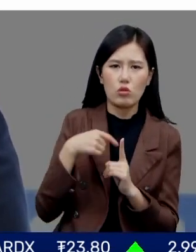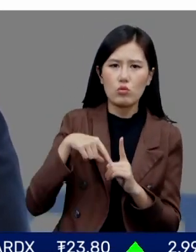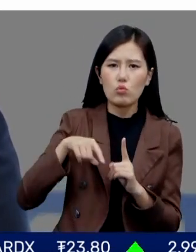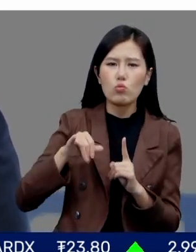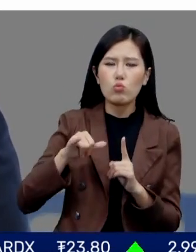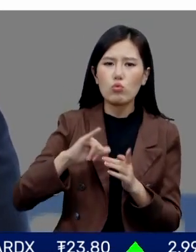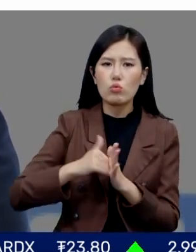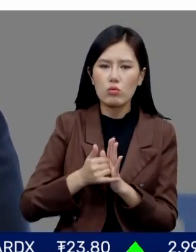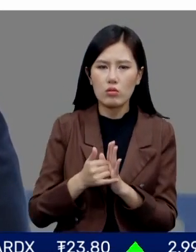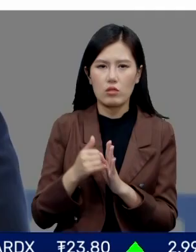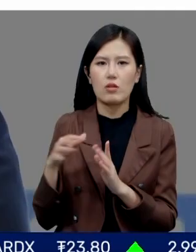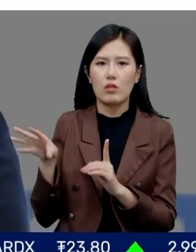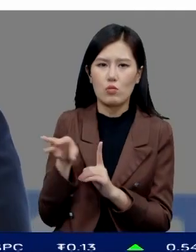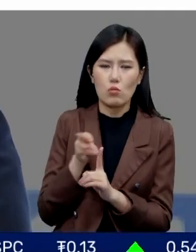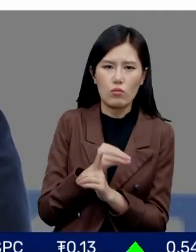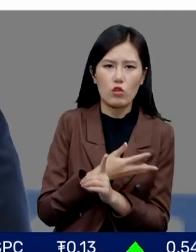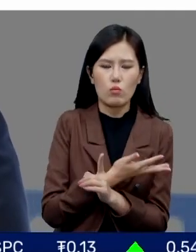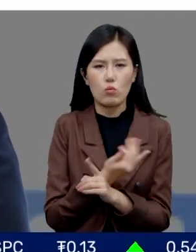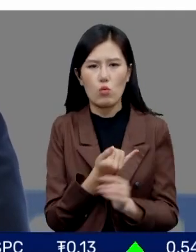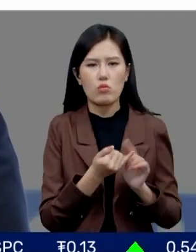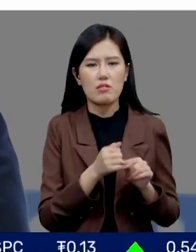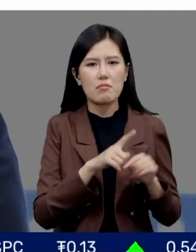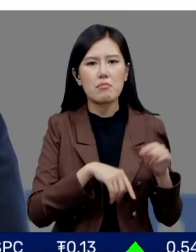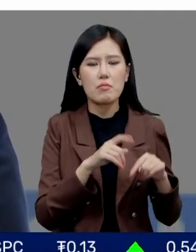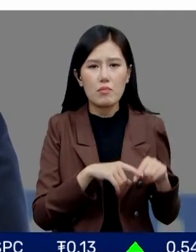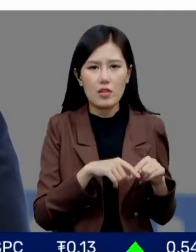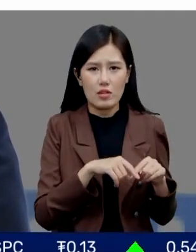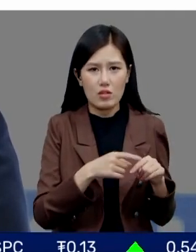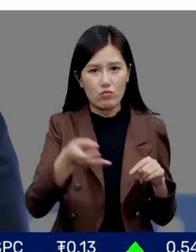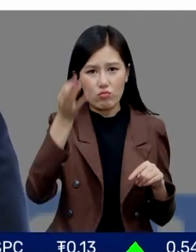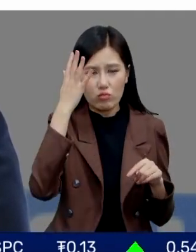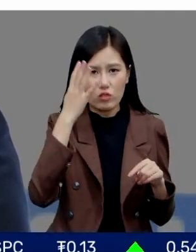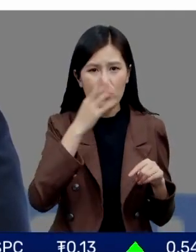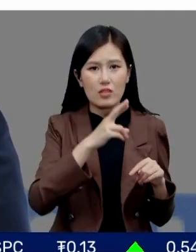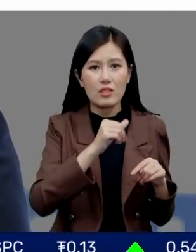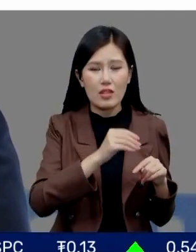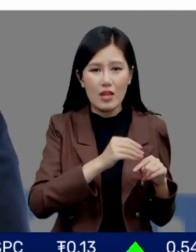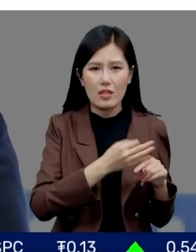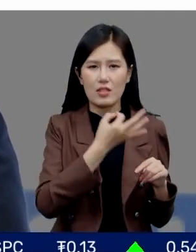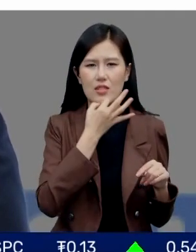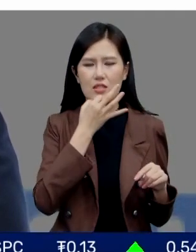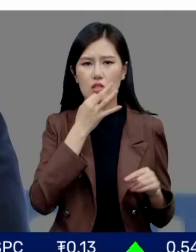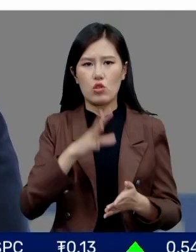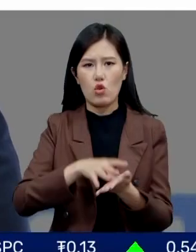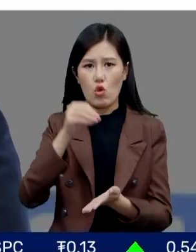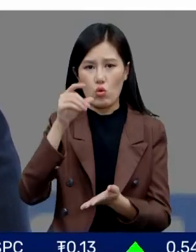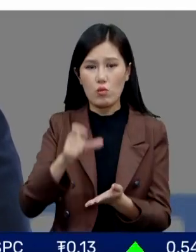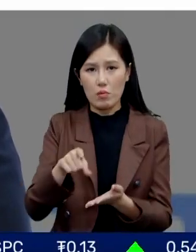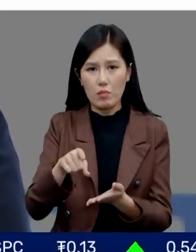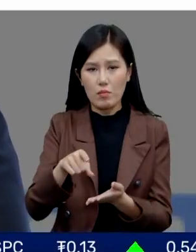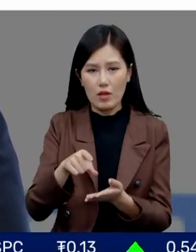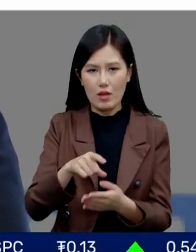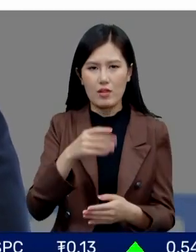юу гэдэг энэ мэдрэмж, энэ ойлголтыг оюутан байх цагаас нь өхөн зүйтэй юм а